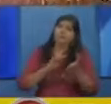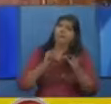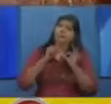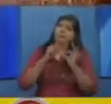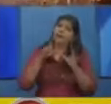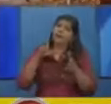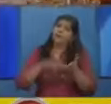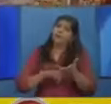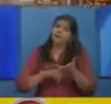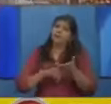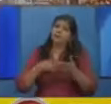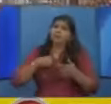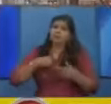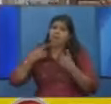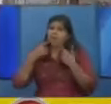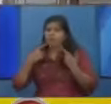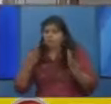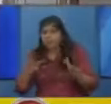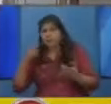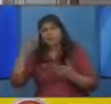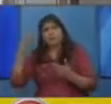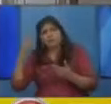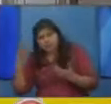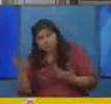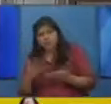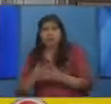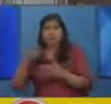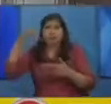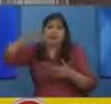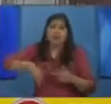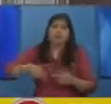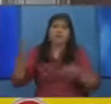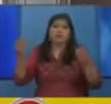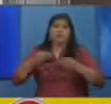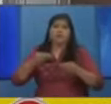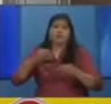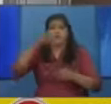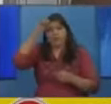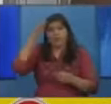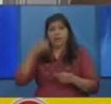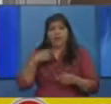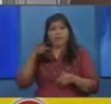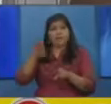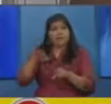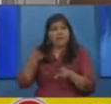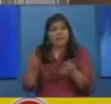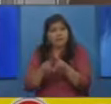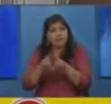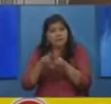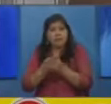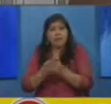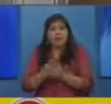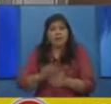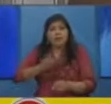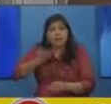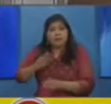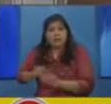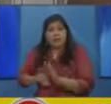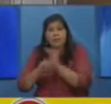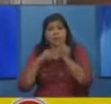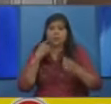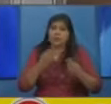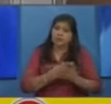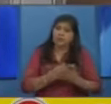वाल्मीकि के आचार, विचार और आदर्श आज न्यू इंडिया के हमारे संकल्प के लिए प्रेरणा भी है